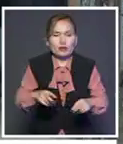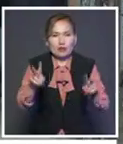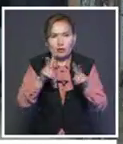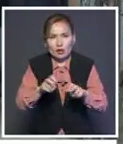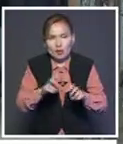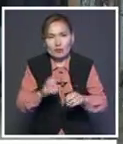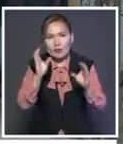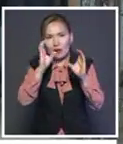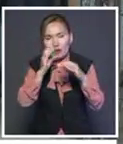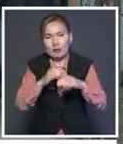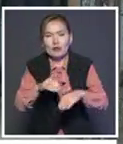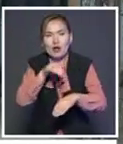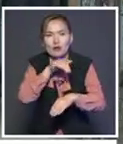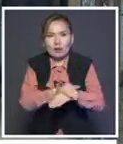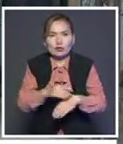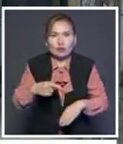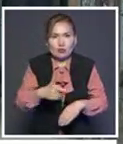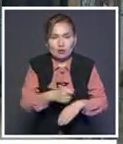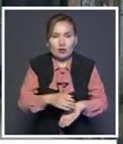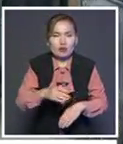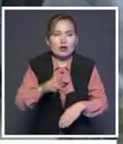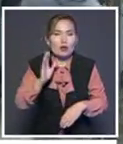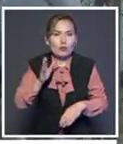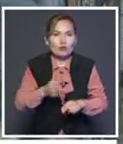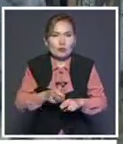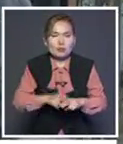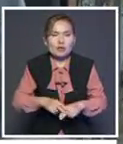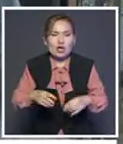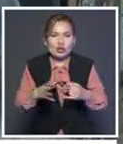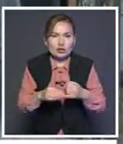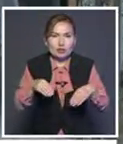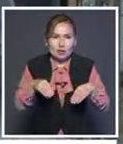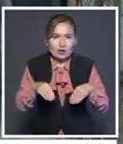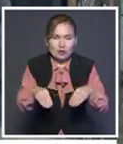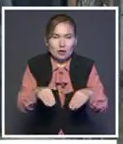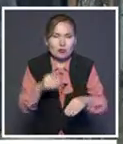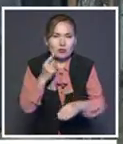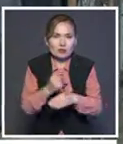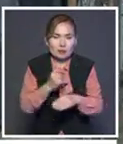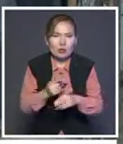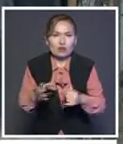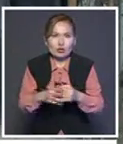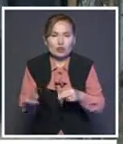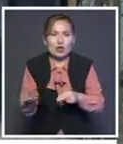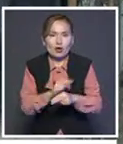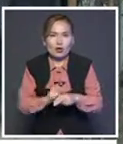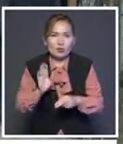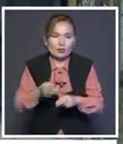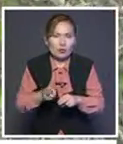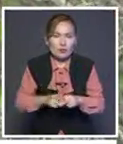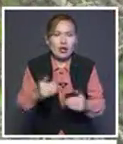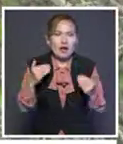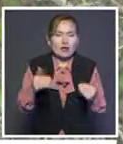көрсеткіш мөлшерінде айыппұл салынады. Қазір бұдан басқа да іргелес жер телімдеріне қайтадан тексеру жүргізіледі. Көршілер жерін тексеру үшін